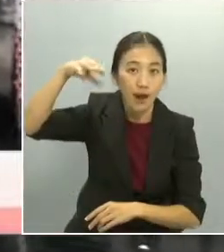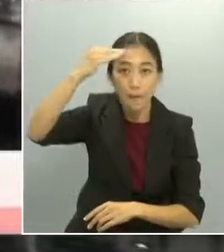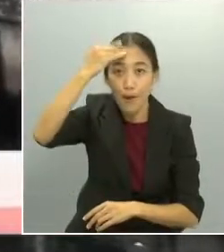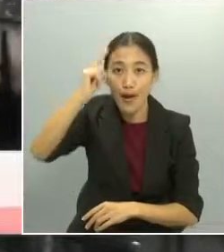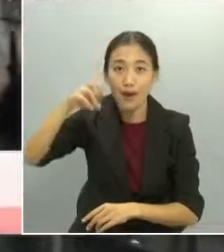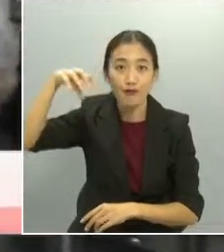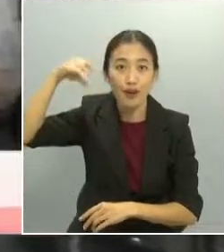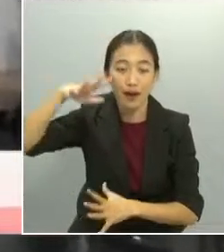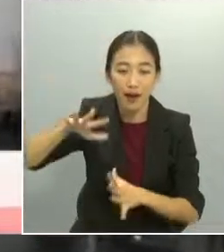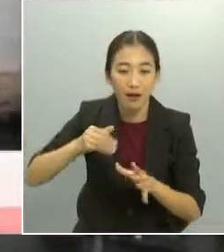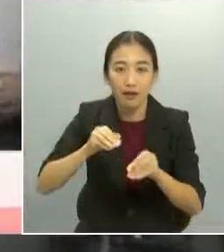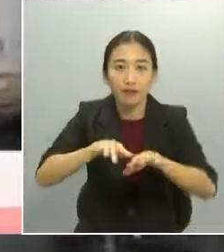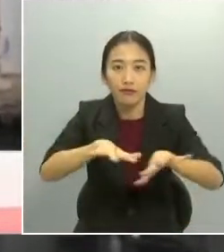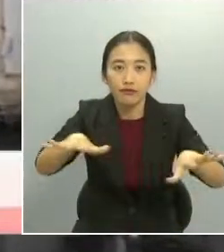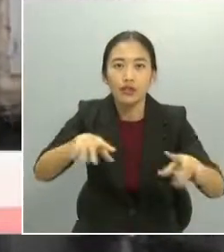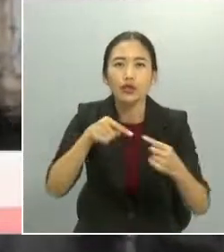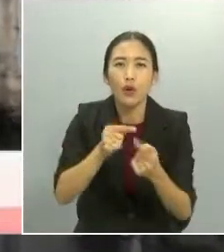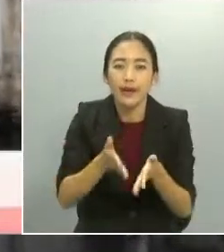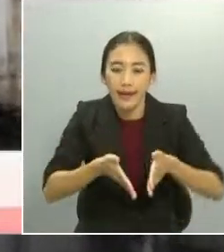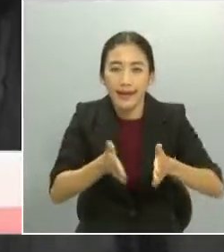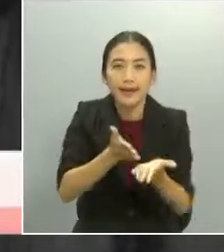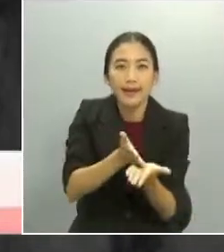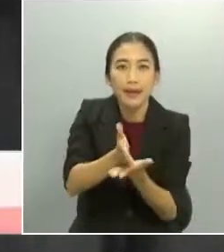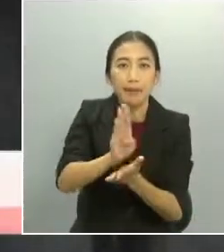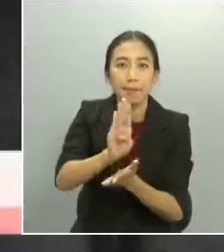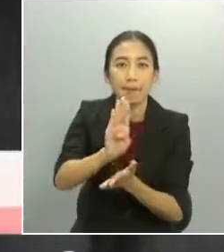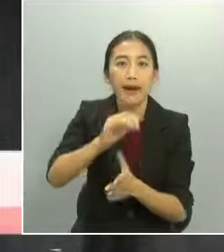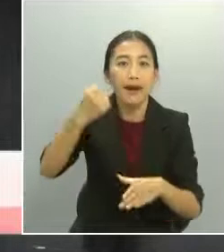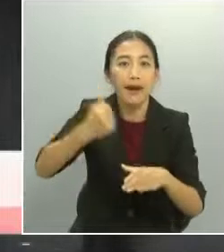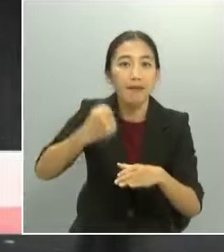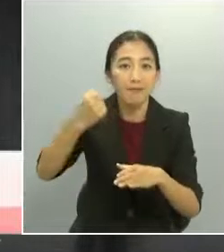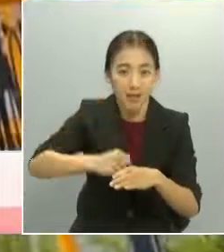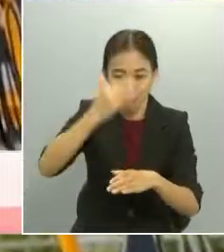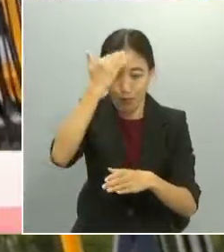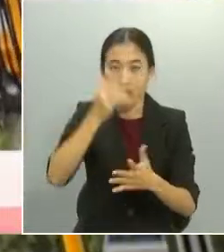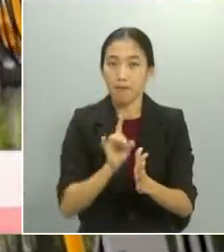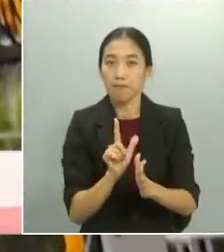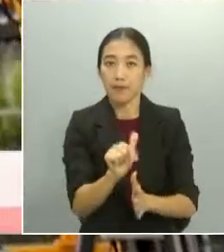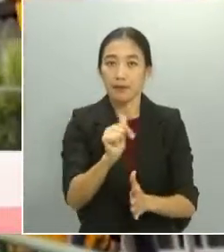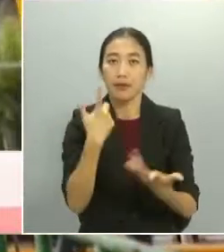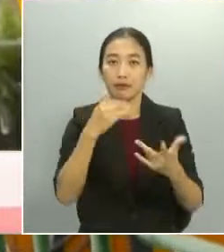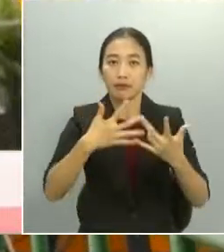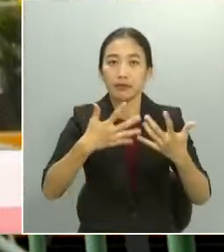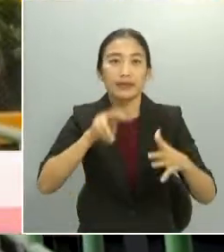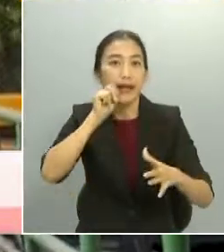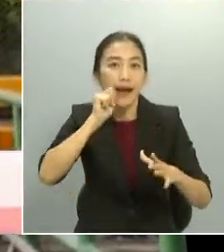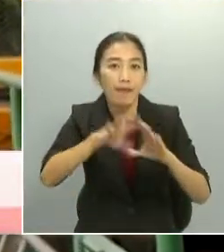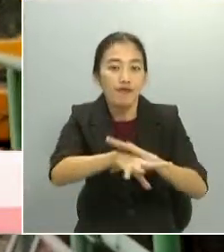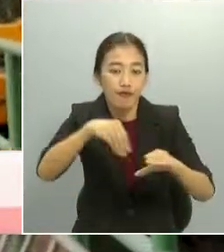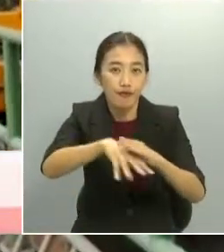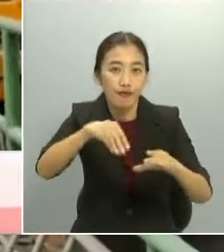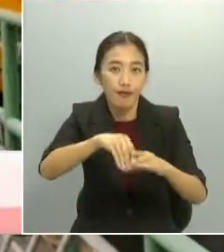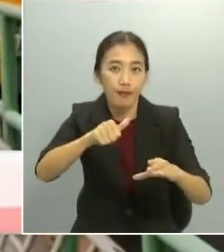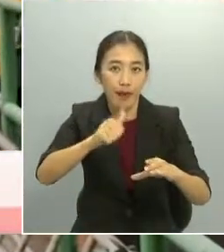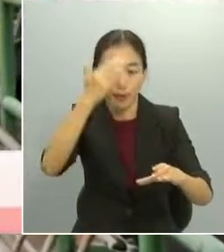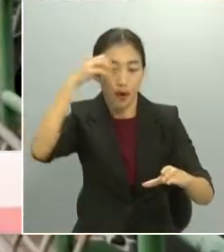คลองกะจะเขตบางกะปิซึ่งเป็นหนึ่งในพื้นที่การระบายน้ำที่สำคัญของกรุงเทพฯด้วย meaได้ให้ความสำคัญ